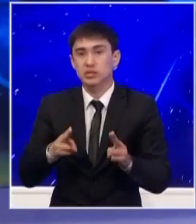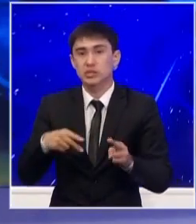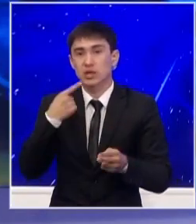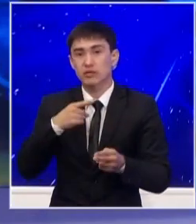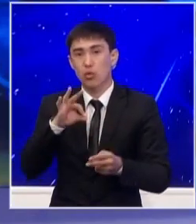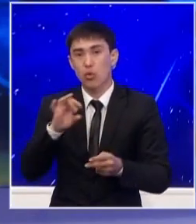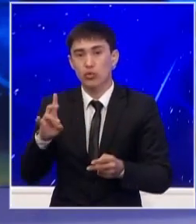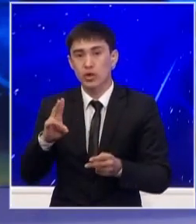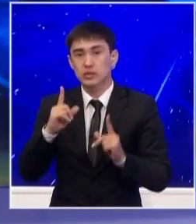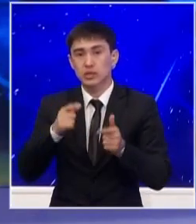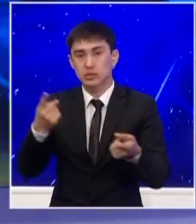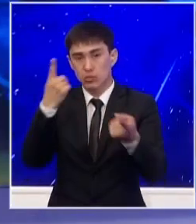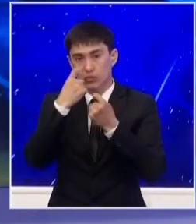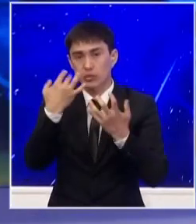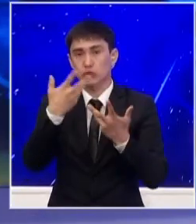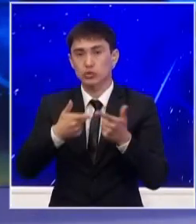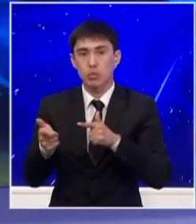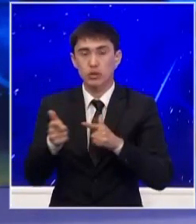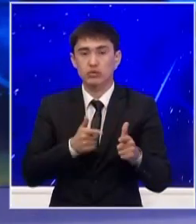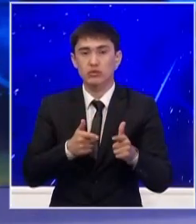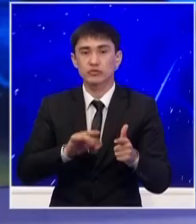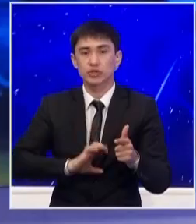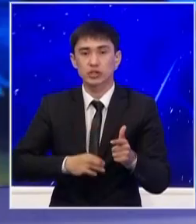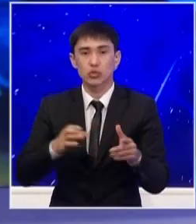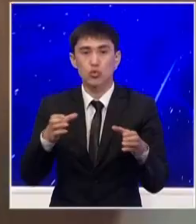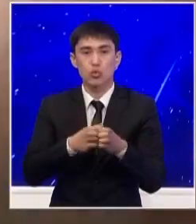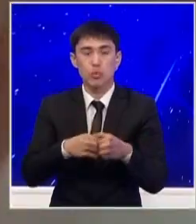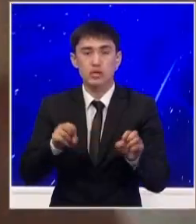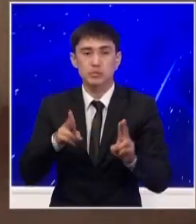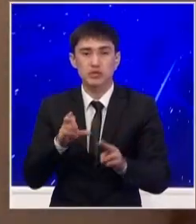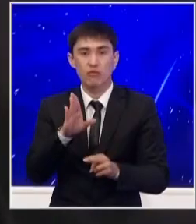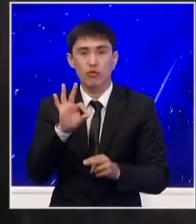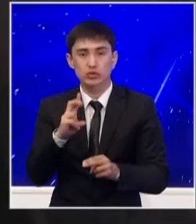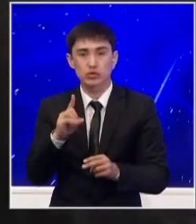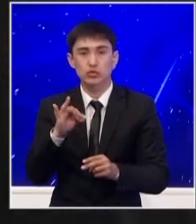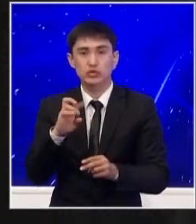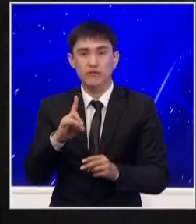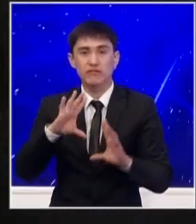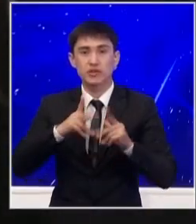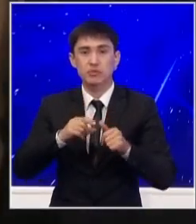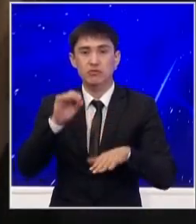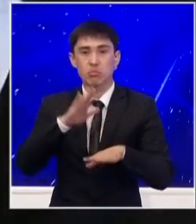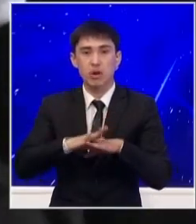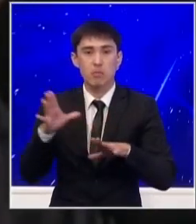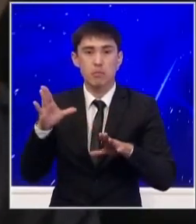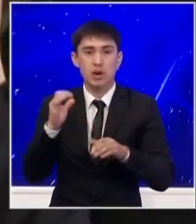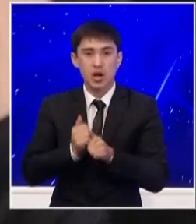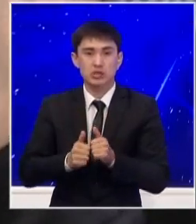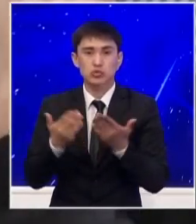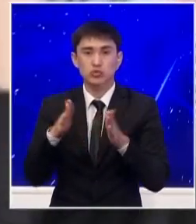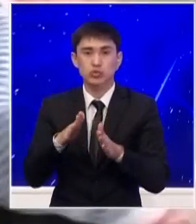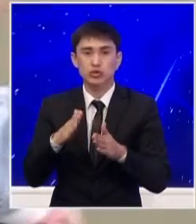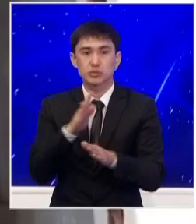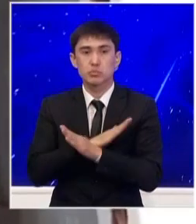ООН. Согласно опубликованному отчету, подготовленному в частности группой экспертов ВОЗ, ЮНИСЕФ и Всемирного банка, почти каждый случай